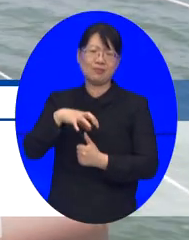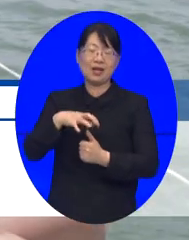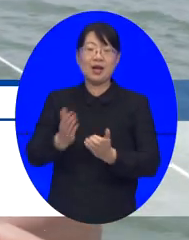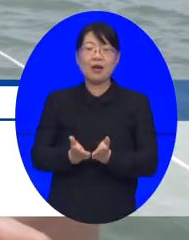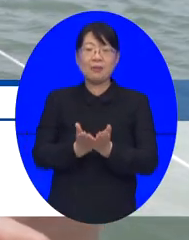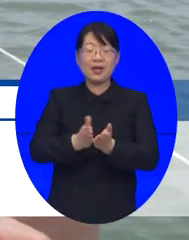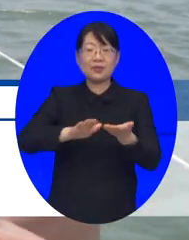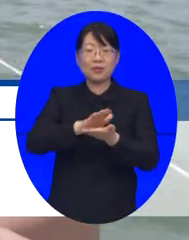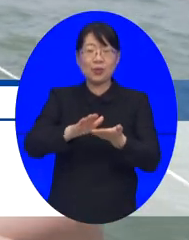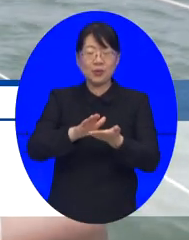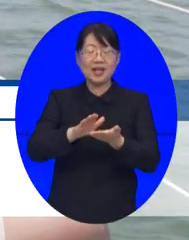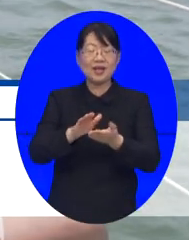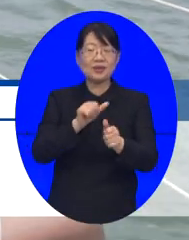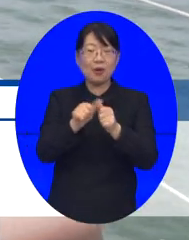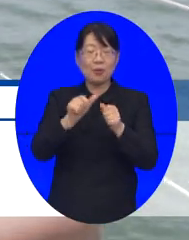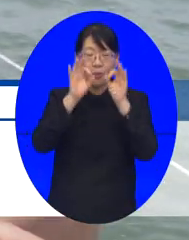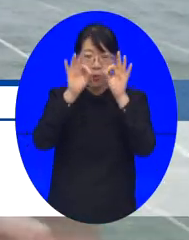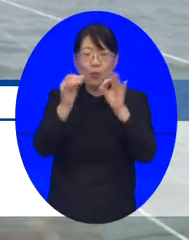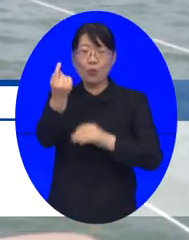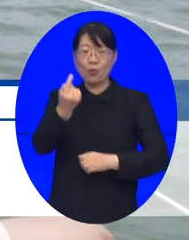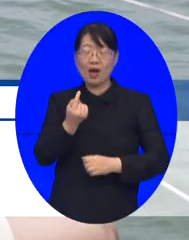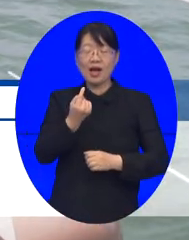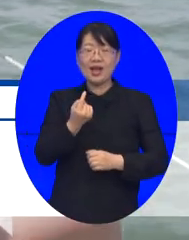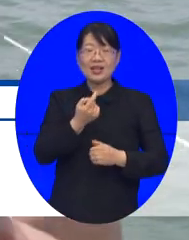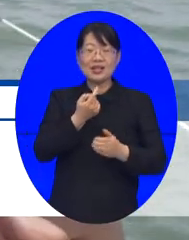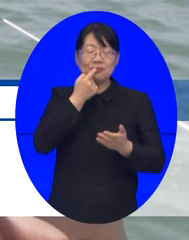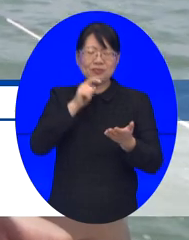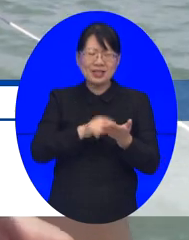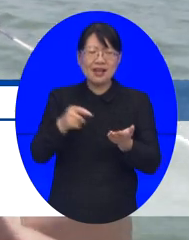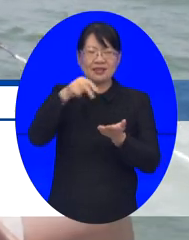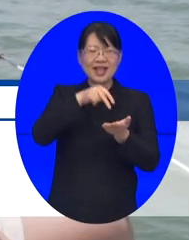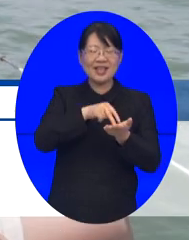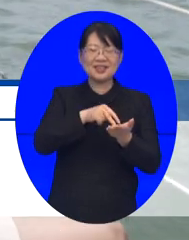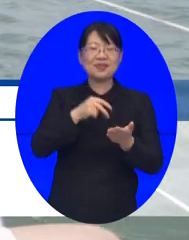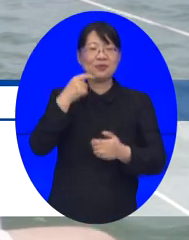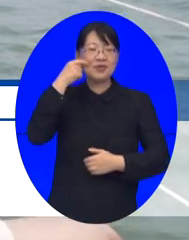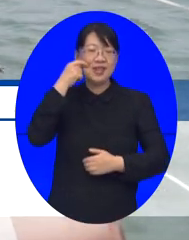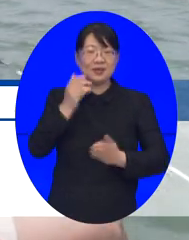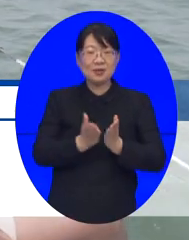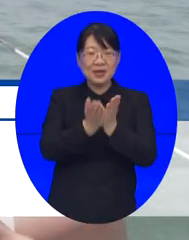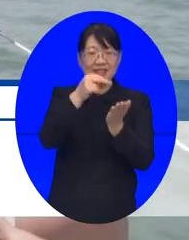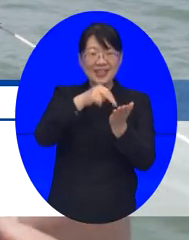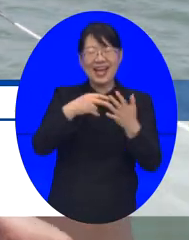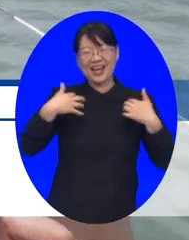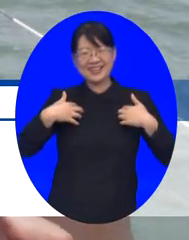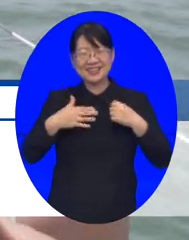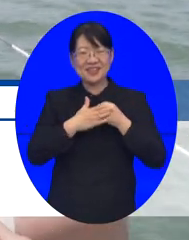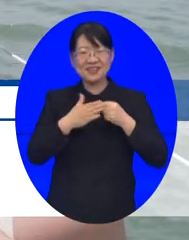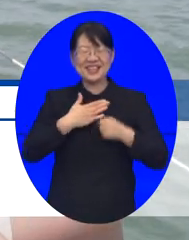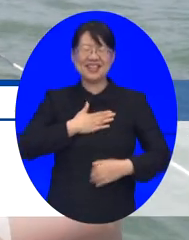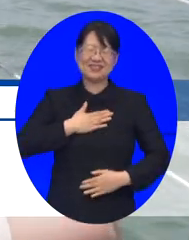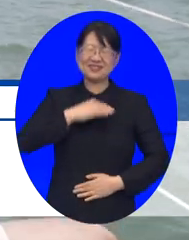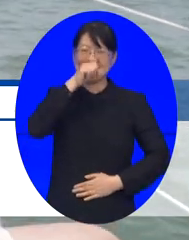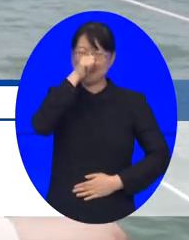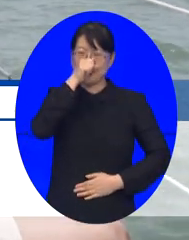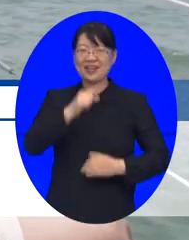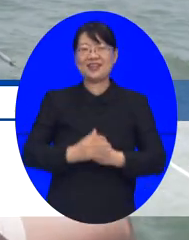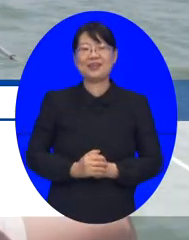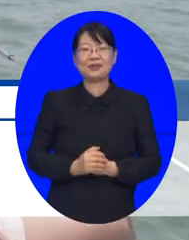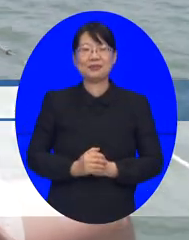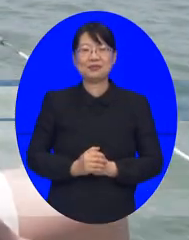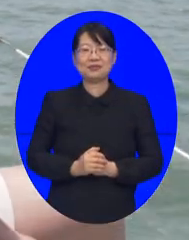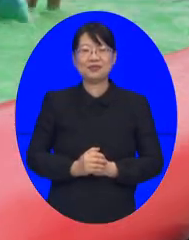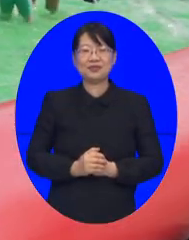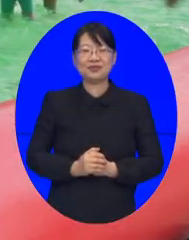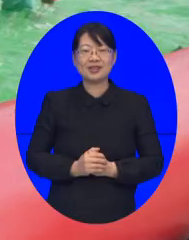갇혀있다가 이 뱃놀이 소식을 듣고 왔는데 쉽게 근접하기 어려운 배 타고 이렇게 시원하게 즐기게 돼서 너무 좋네요. 기분이 너무